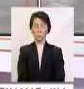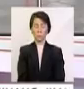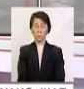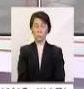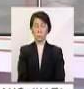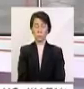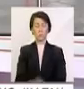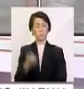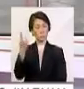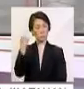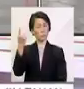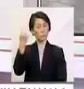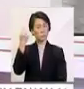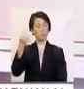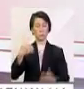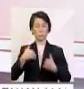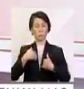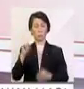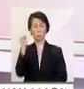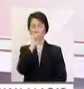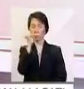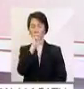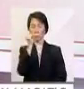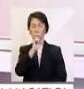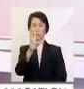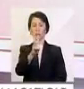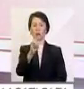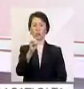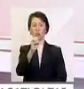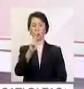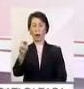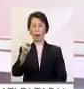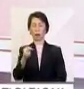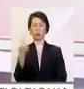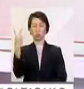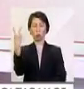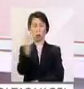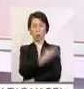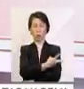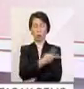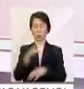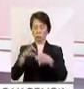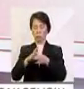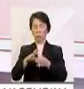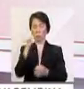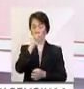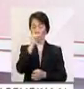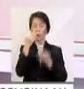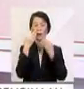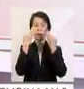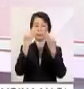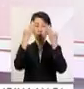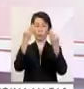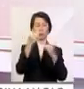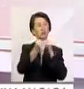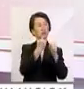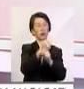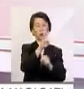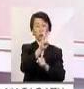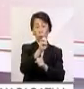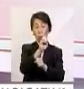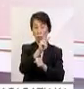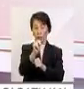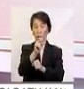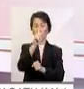Baik Fahatul, baru-baru ini berlangsung konsert Legenda 60-an. Konsert selama dua hari itu menggabungkan artis-artis popular era 60-an di